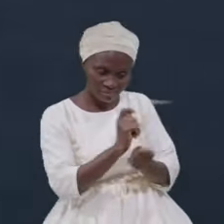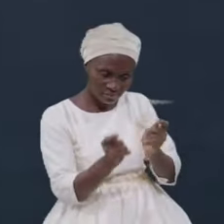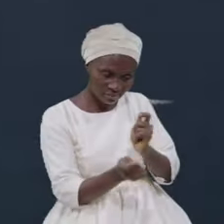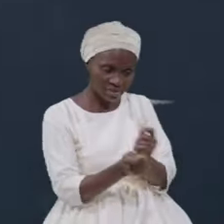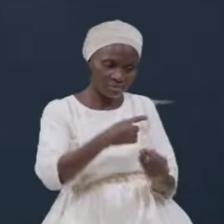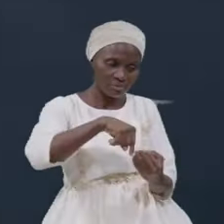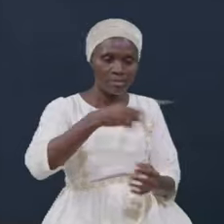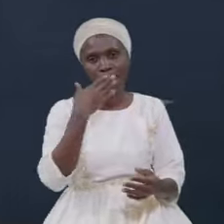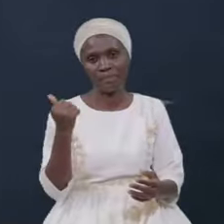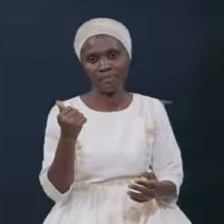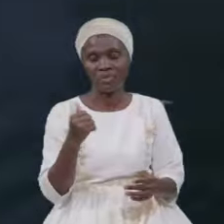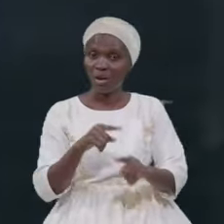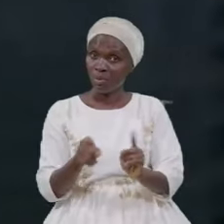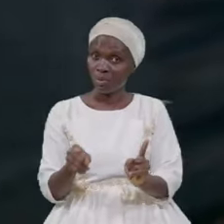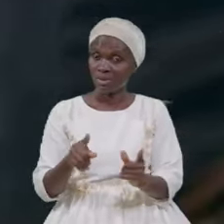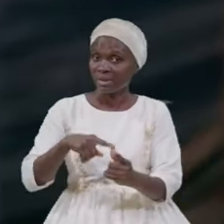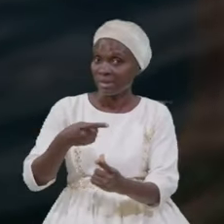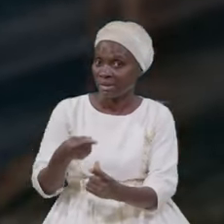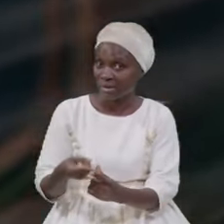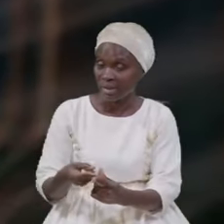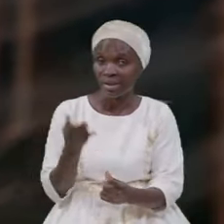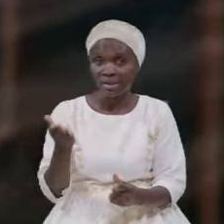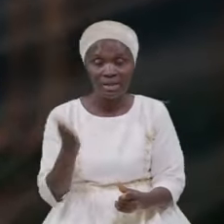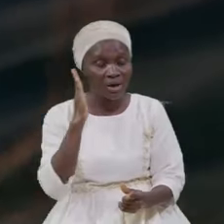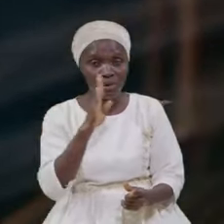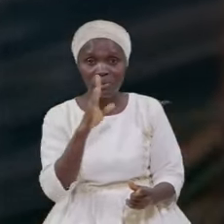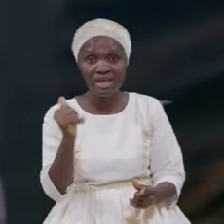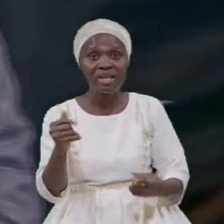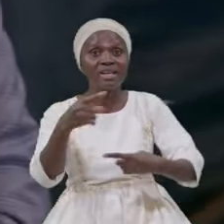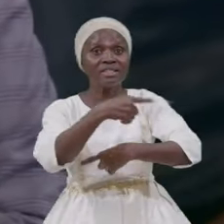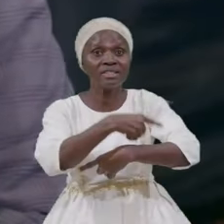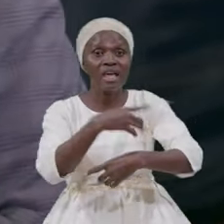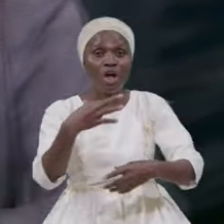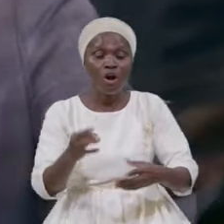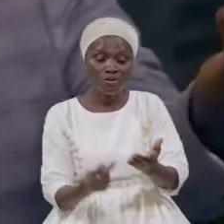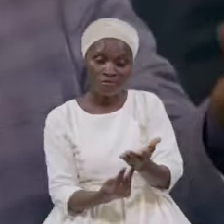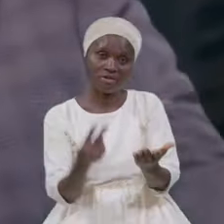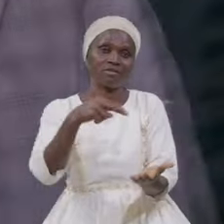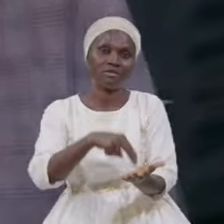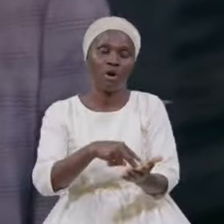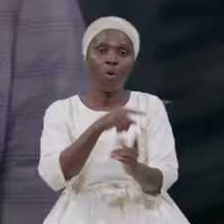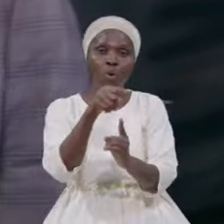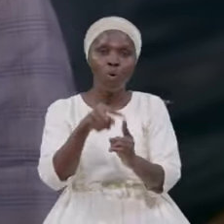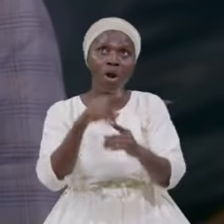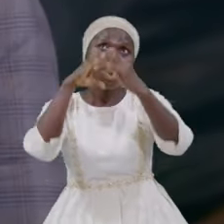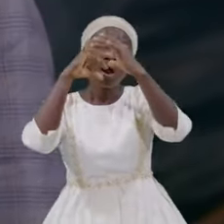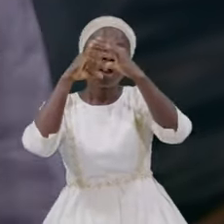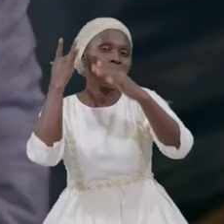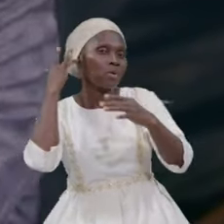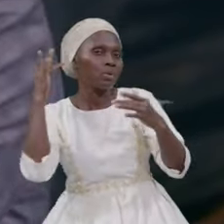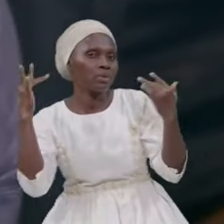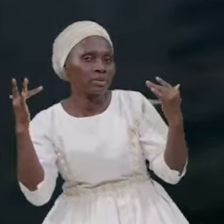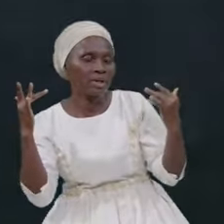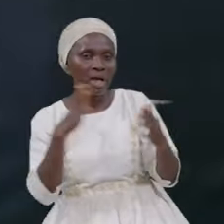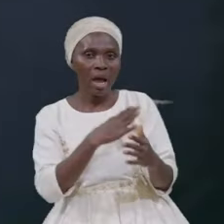aura le jour de résurrection. La trompette sonnera. Et les tombes